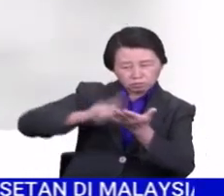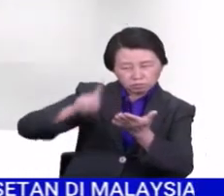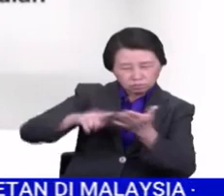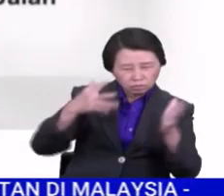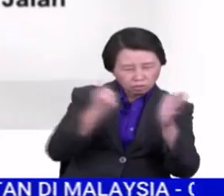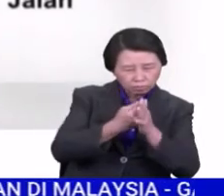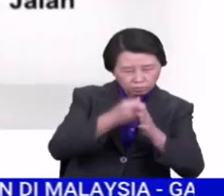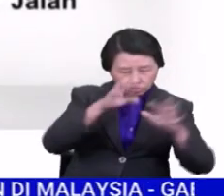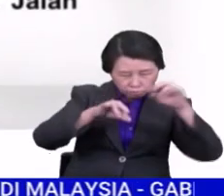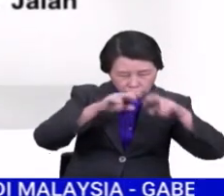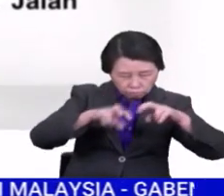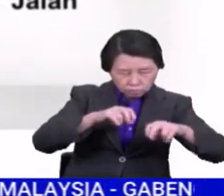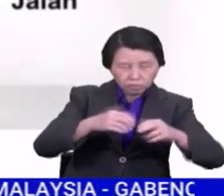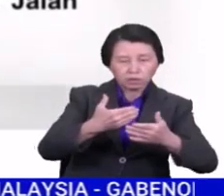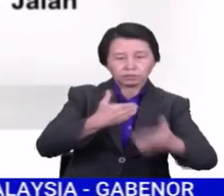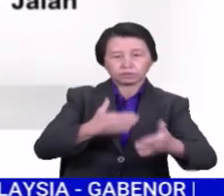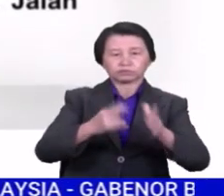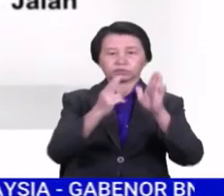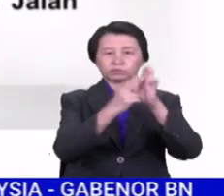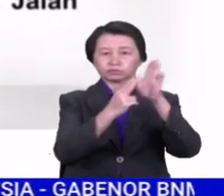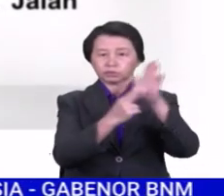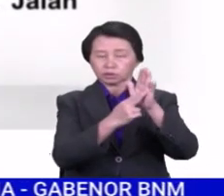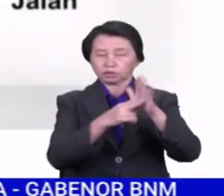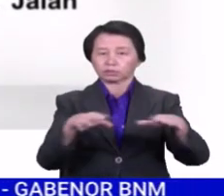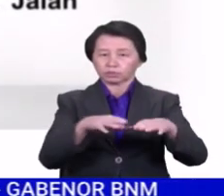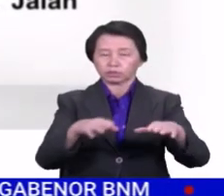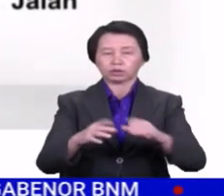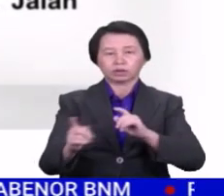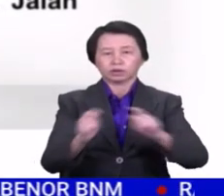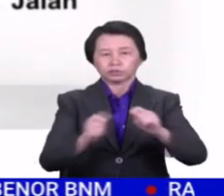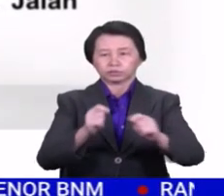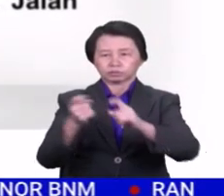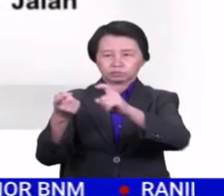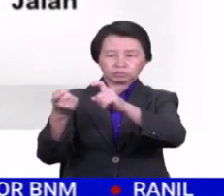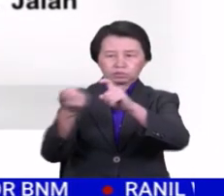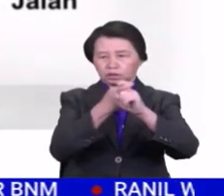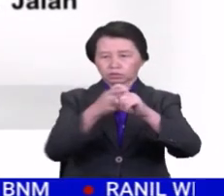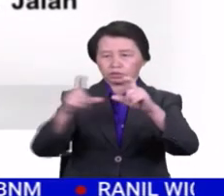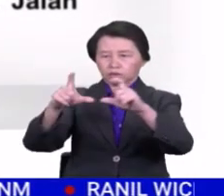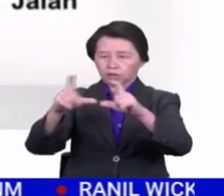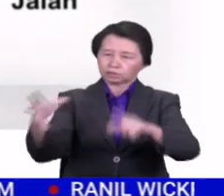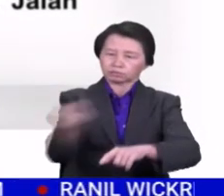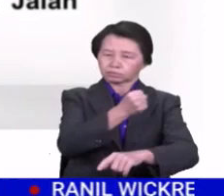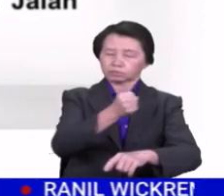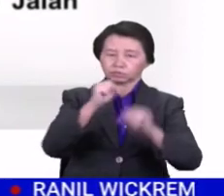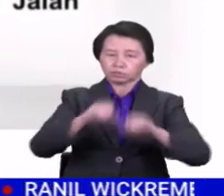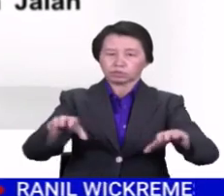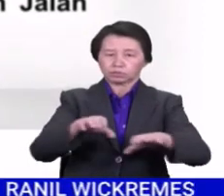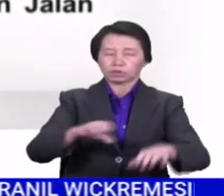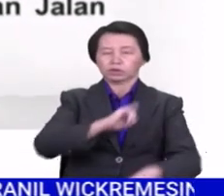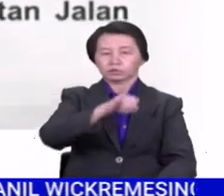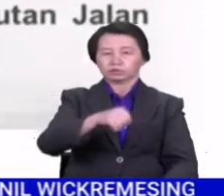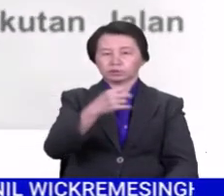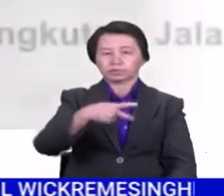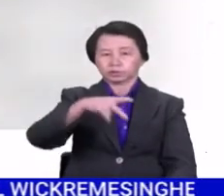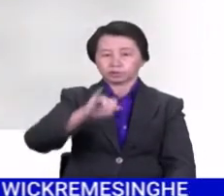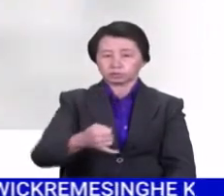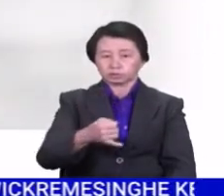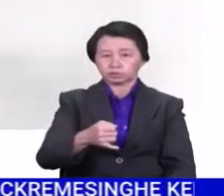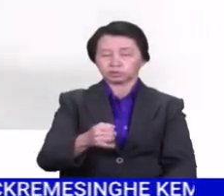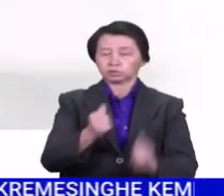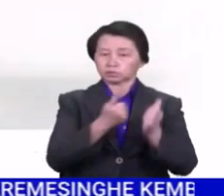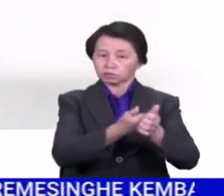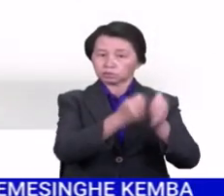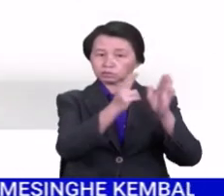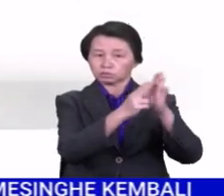itu sebelum tindakan undang-undang UGM beo tindakan penggantungan lesen memandu boleh diambil oleh jpj berdasarkan